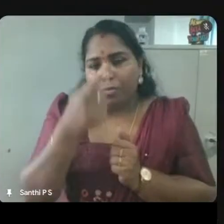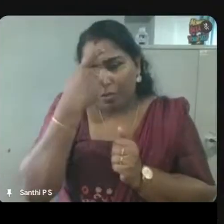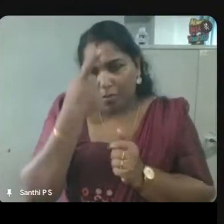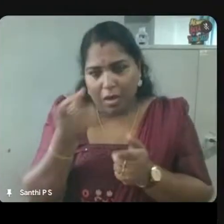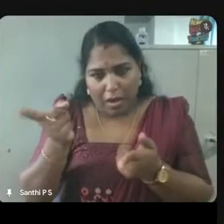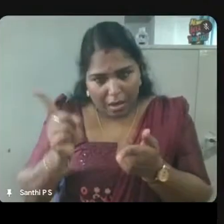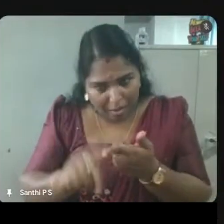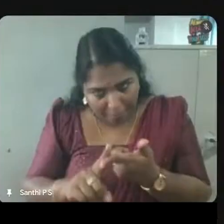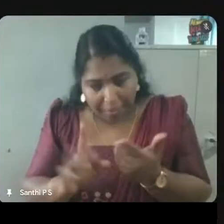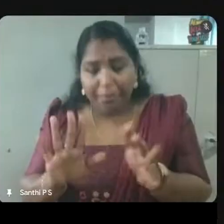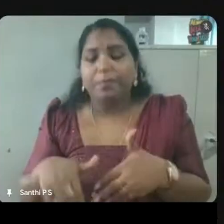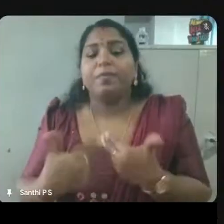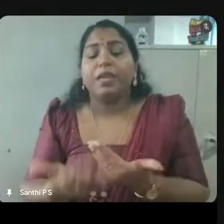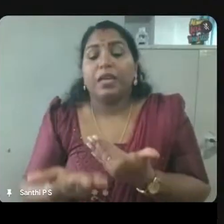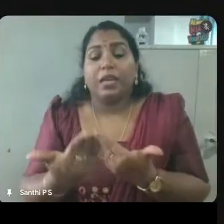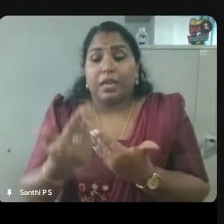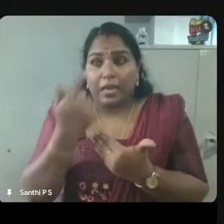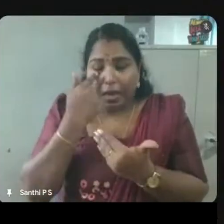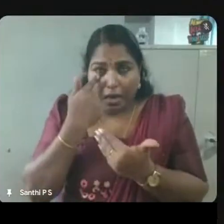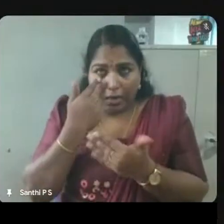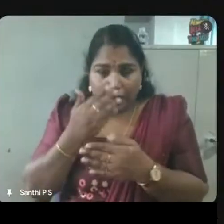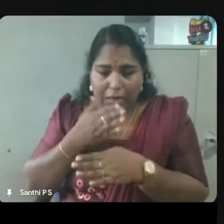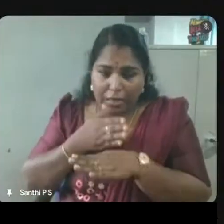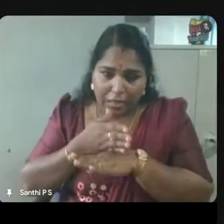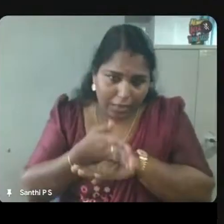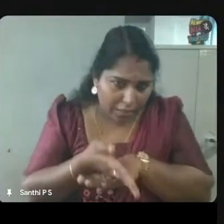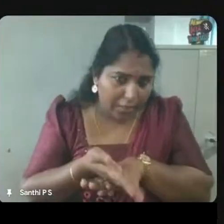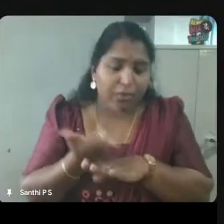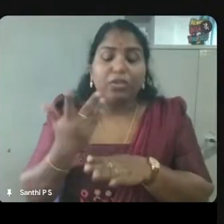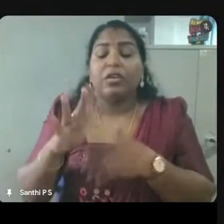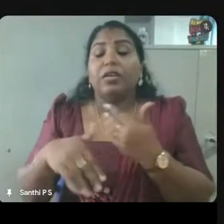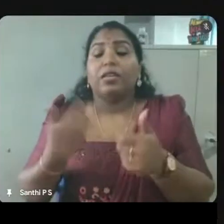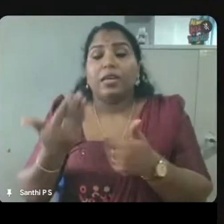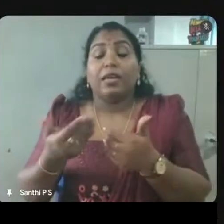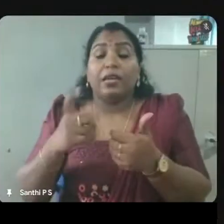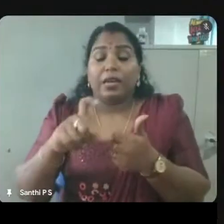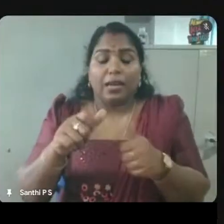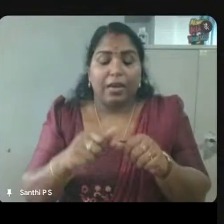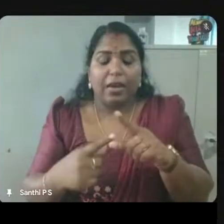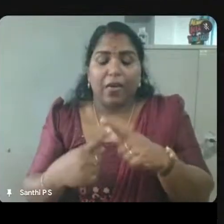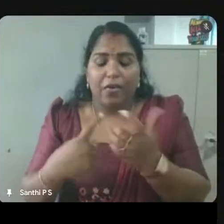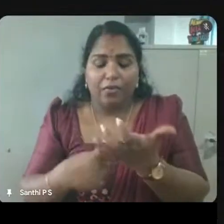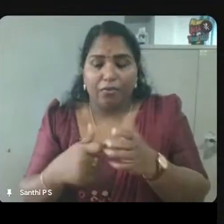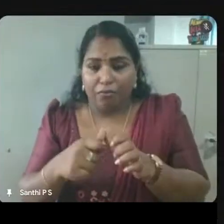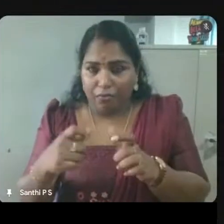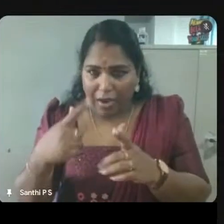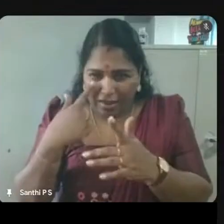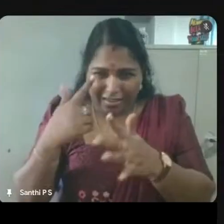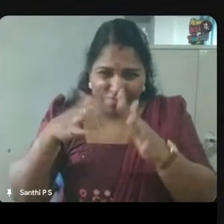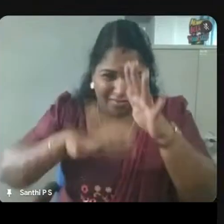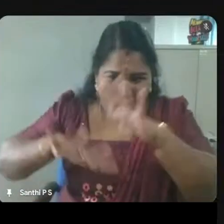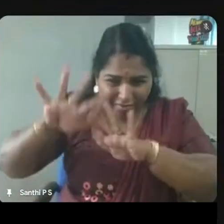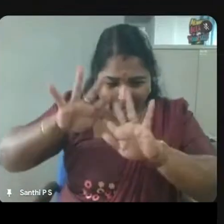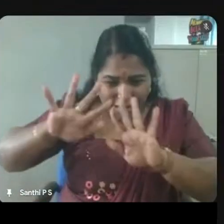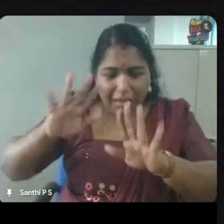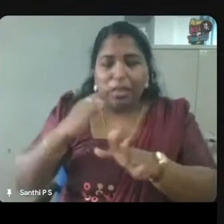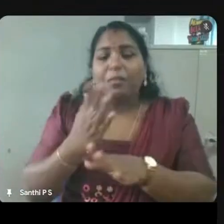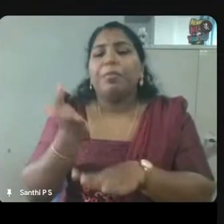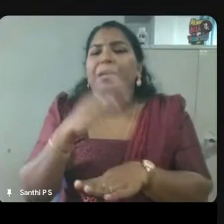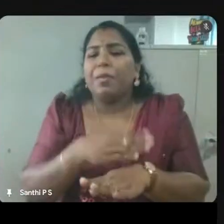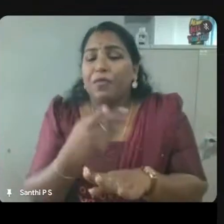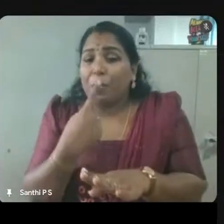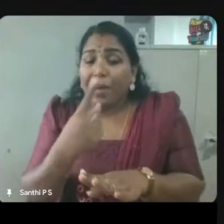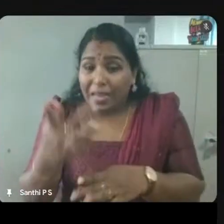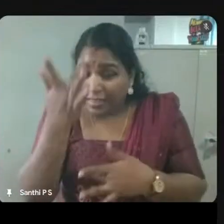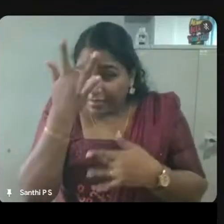നടുക്കിനെ ബാധിക്കുന്ന. മയോപ്പിയ കൊണ്ടുവരുന്ന കാറ്ററാക്ട് ഉണ്ട്, ഗ്ലോക്കോമയുണ്ട്, മയോപ്പിക് കാറ്ററാക്ട്, മയോപ്പിക് ഗ്ലോക്കോമ സെക്കൻഡറി ടു just because of short